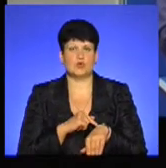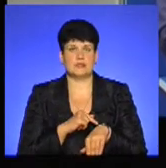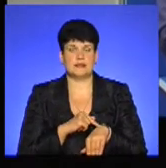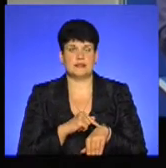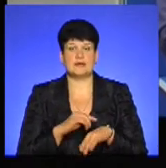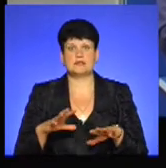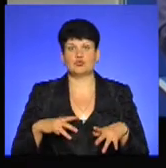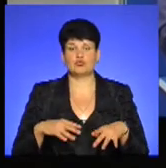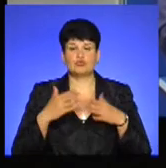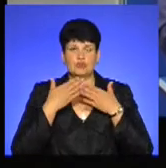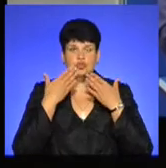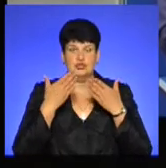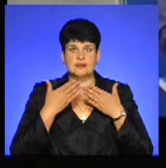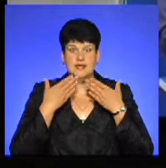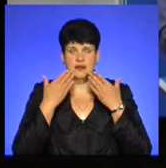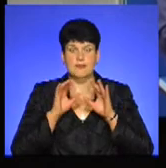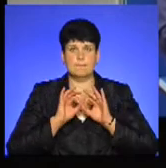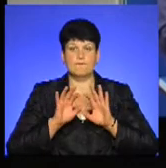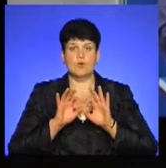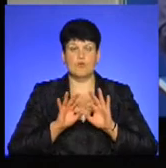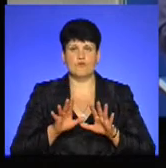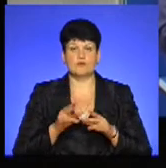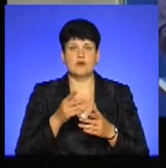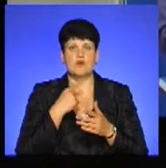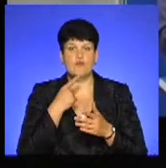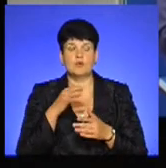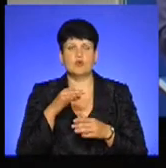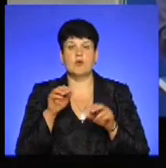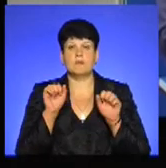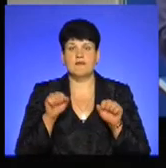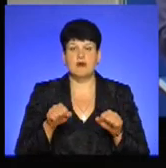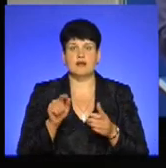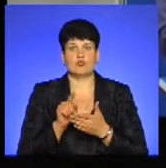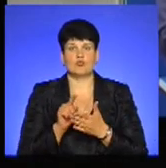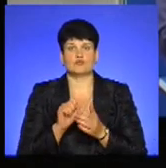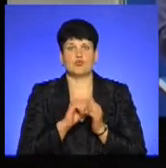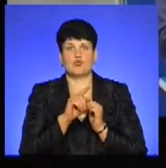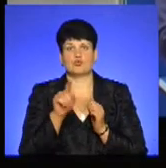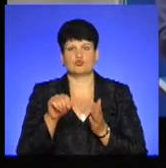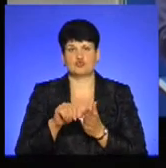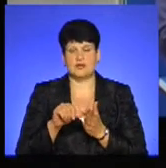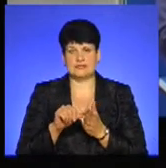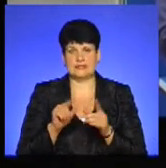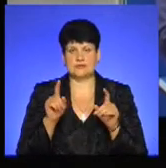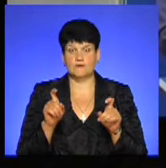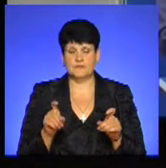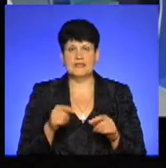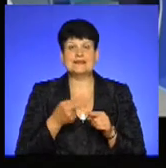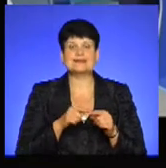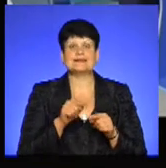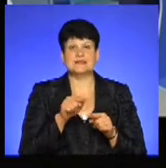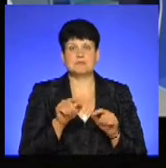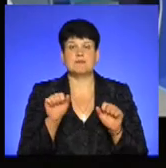інструктор читає типову промову, де вказано права та обов'язки кожного учасника тестування. З цими правами і обов'язками кожен